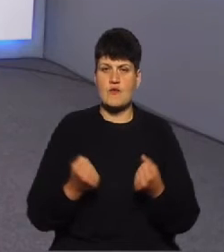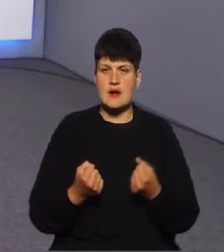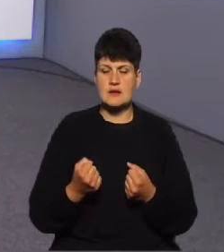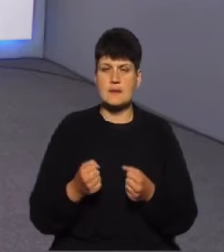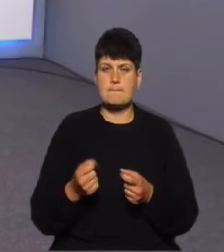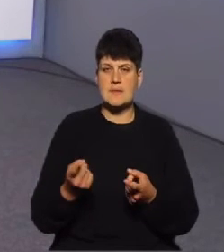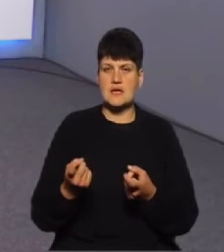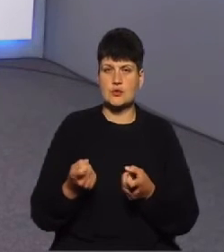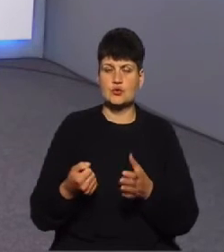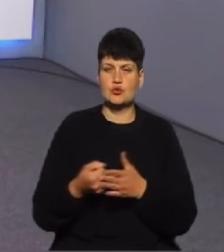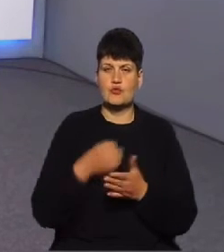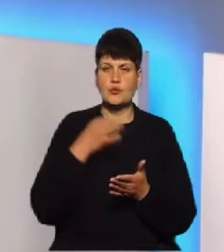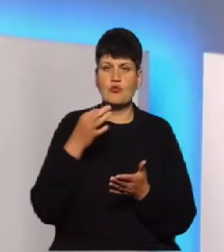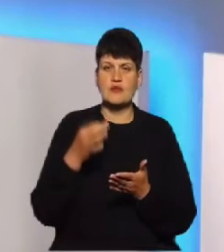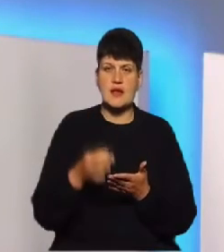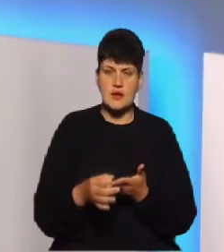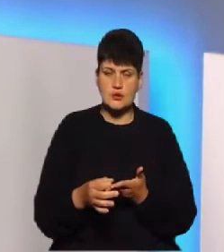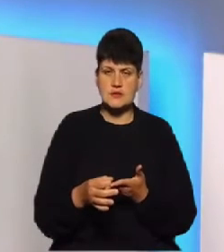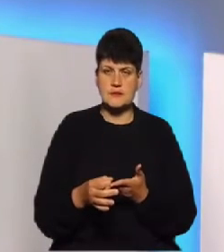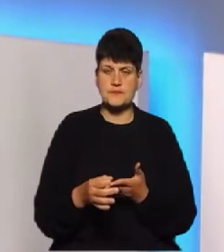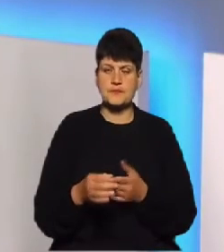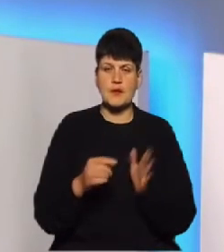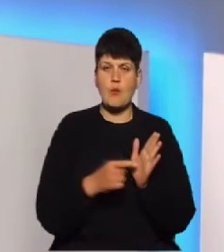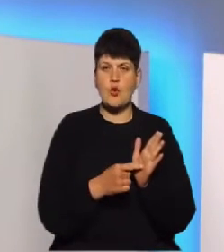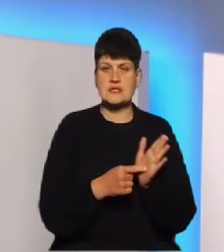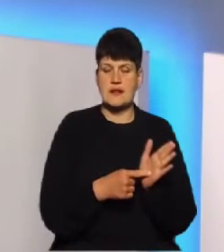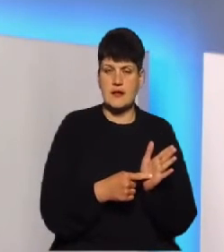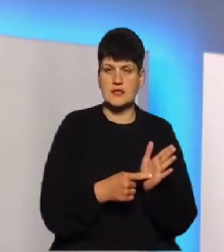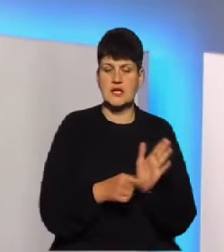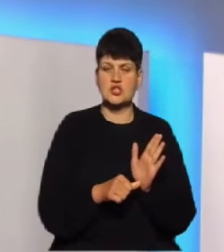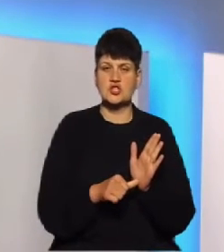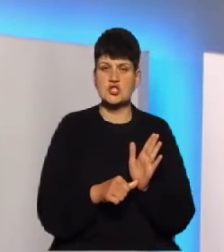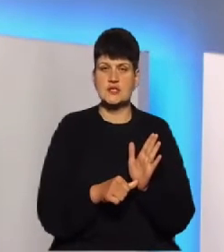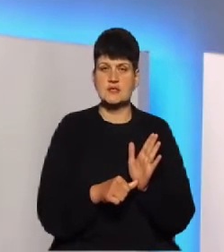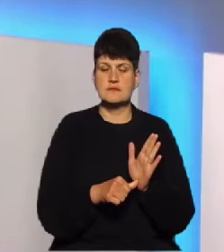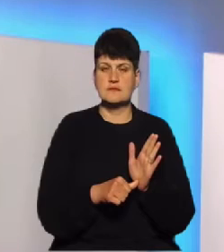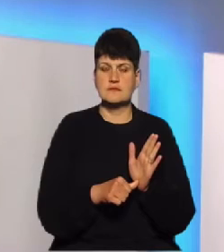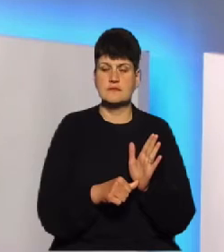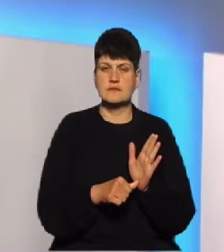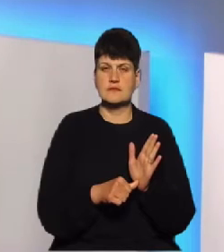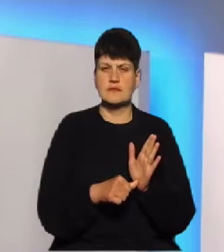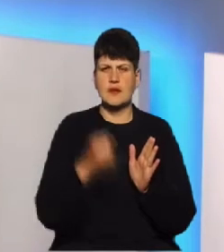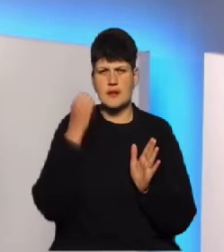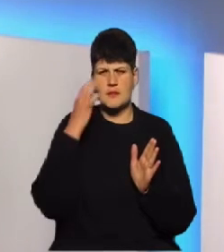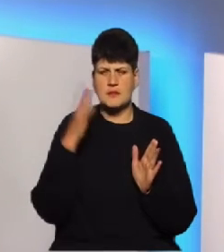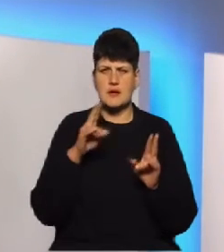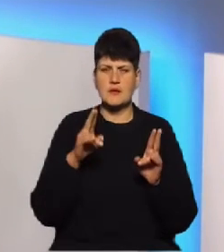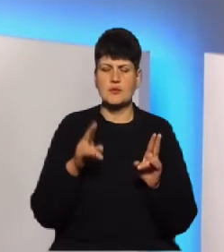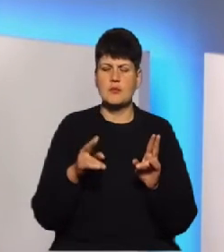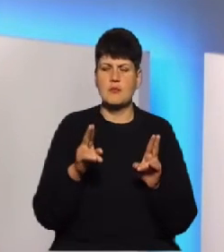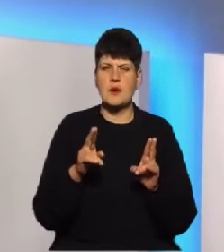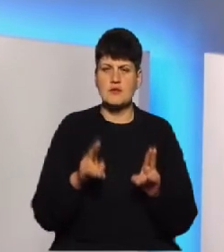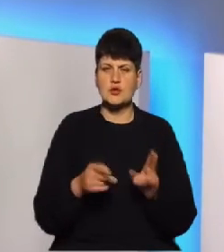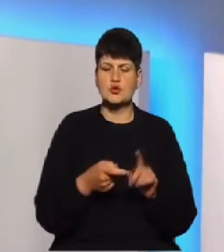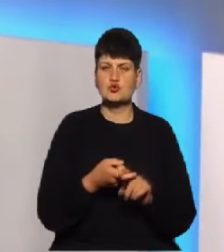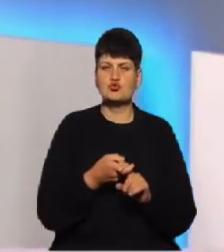до відповідальності, посилаючись там на 6, не пригадую зараз який пункт правил дорожнього руху, якраз які стосуються